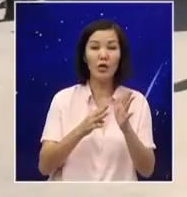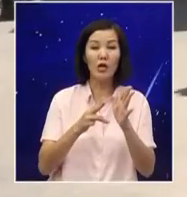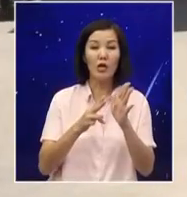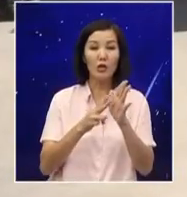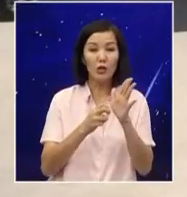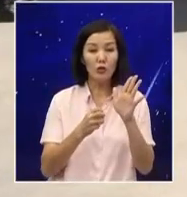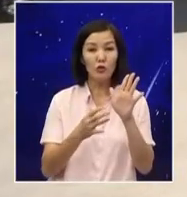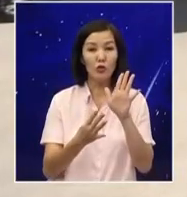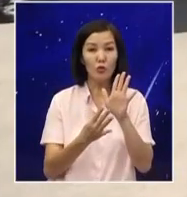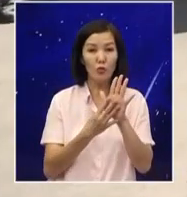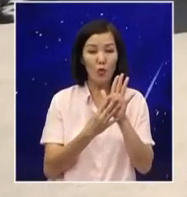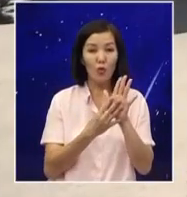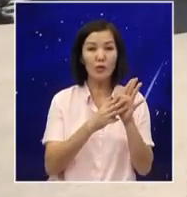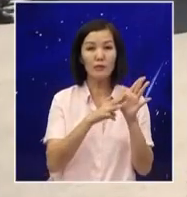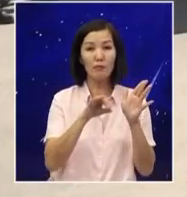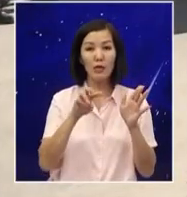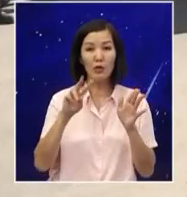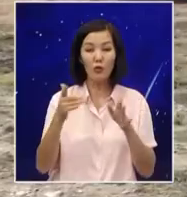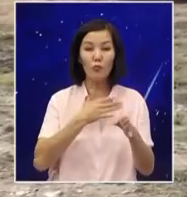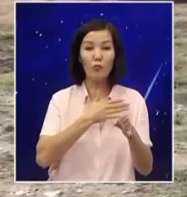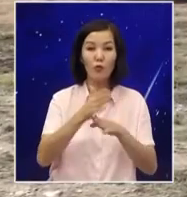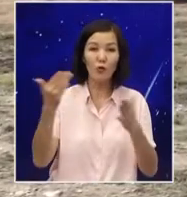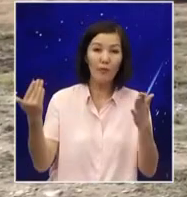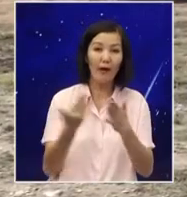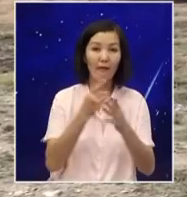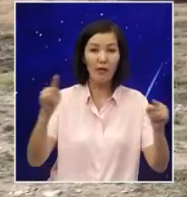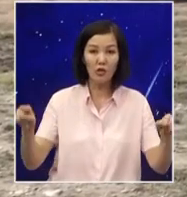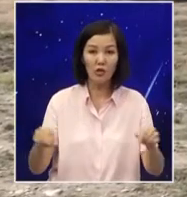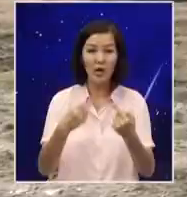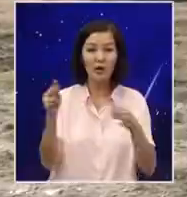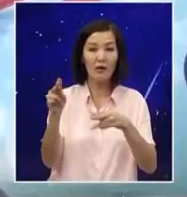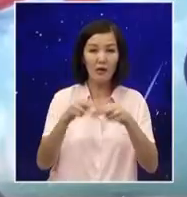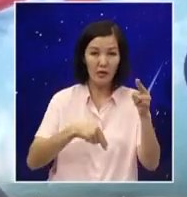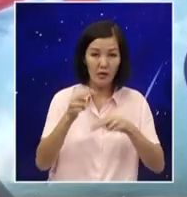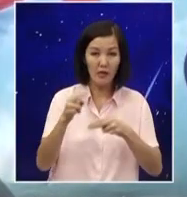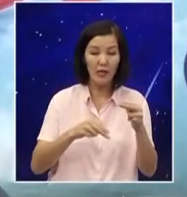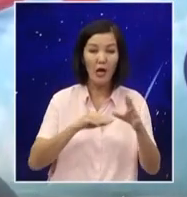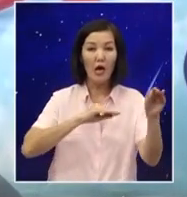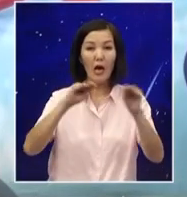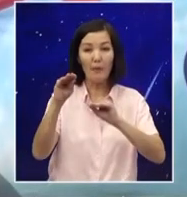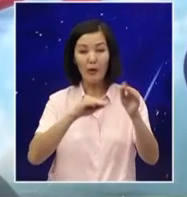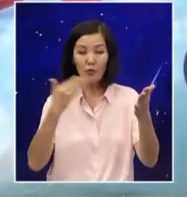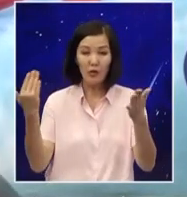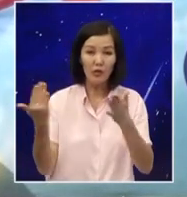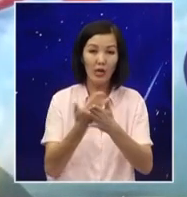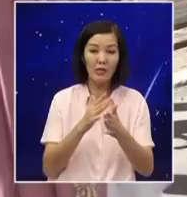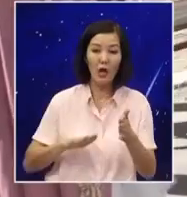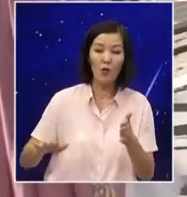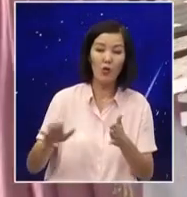миллион теңге қаржы қарастырылып, нысан қайта жаңғырды. Міне бүгін заман талабына сай жабдықталып, ауласымен